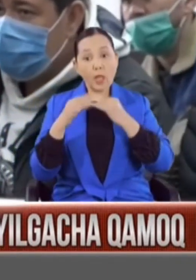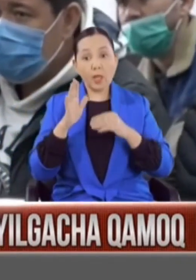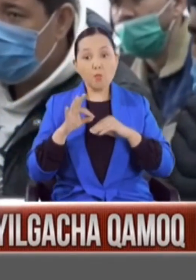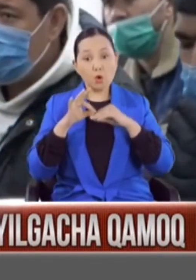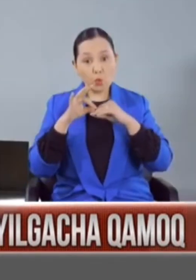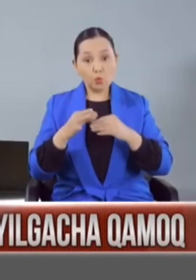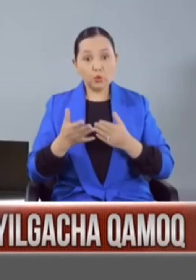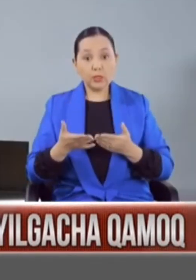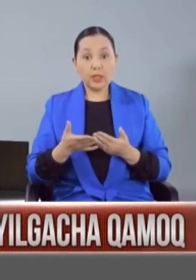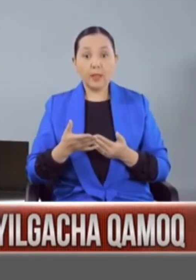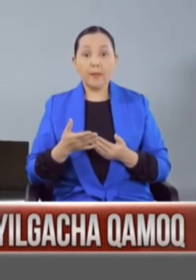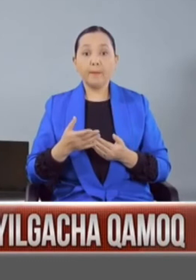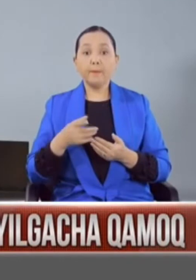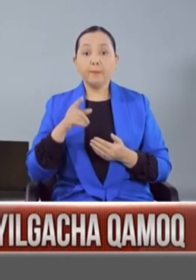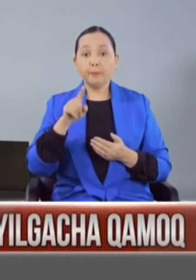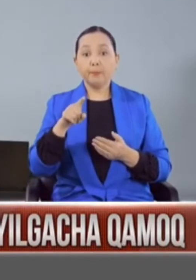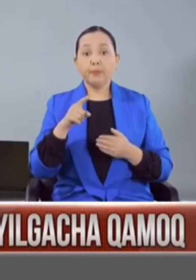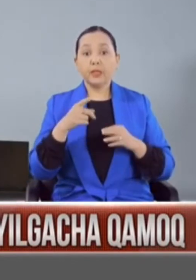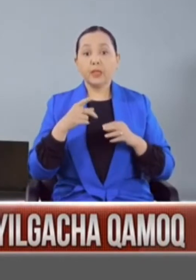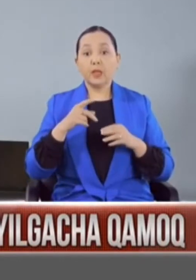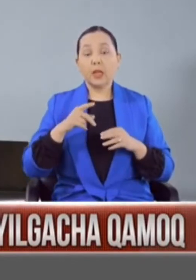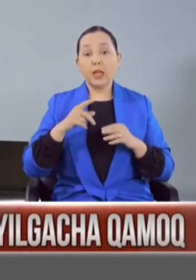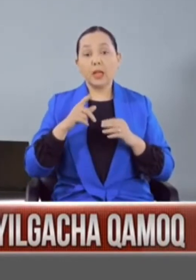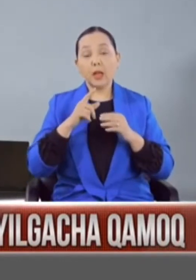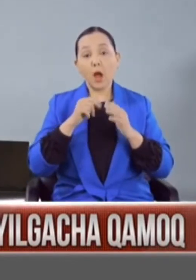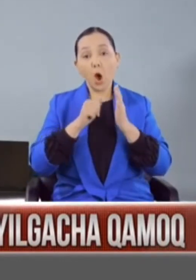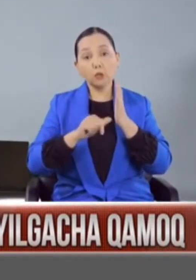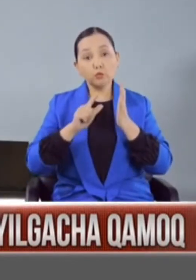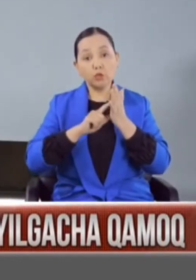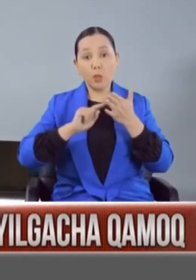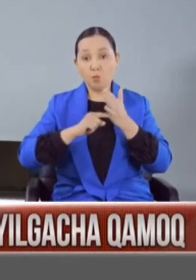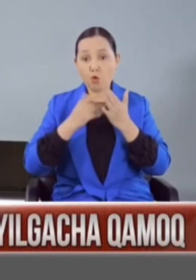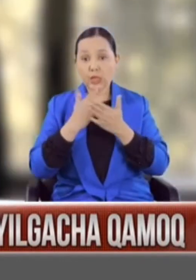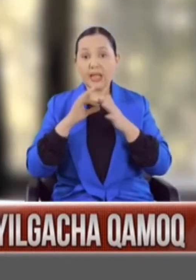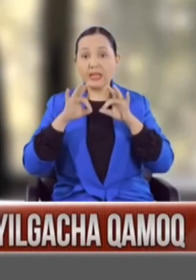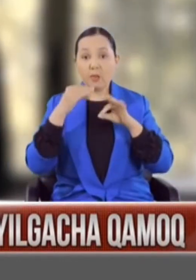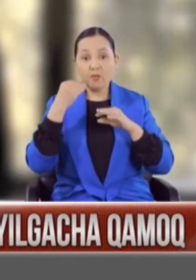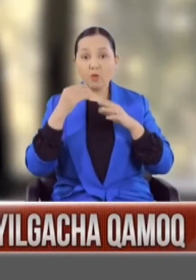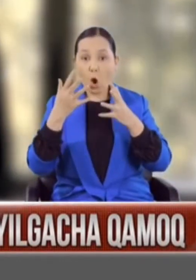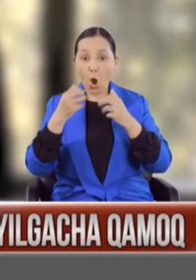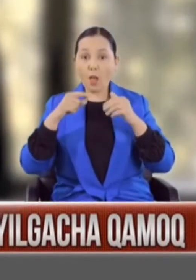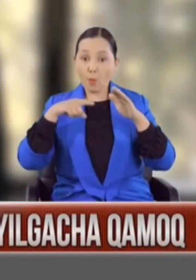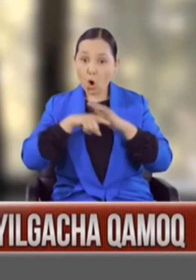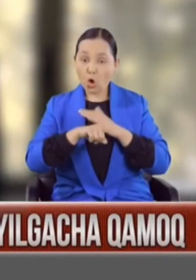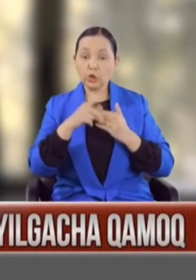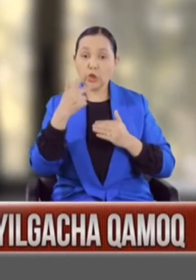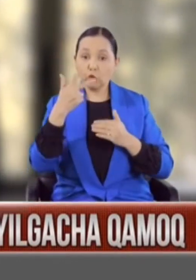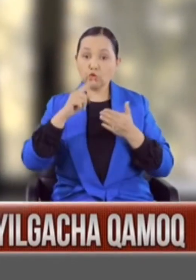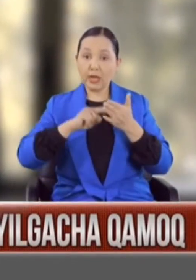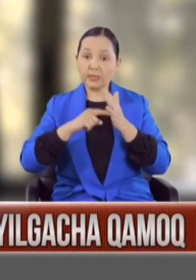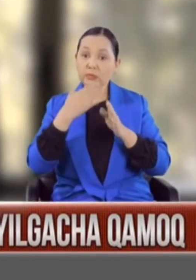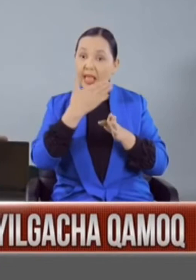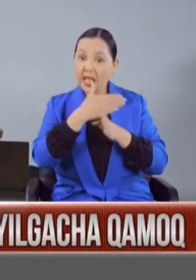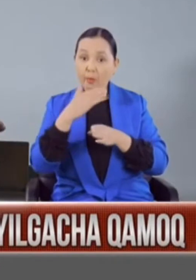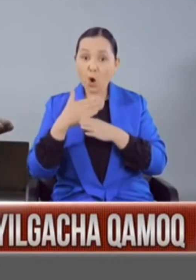o'tdi. Jinoyat kodeksining 267-modda bor bu transport vositasini olib qochish. O'zi 3ta qismdan iborat bu